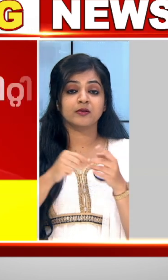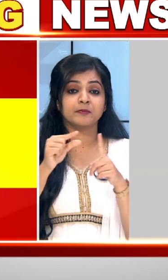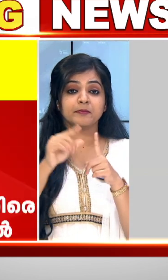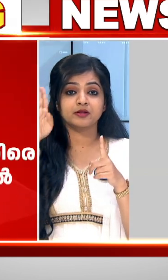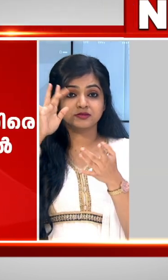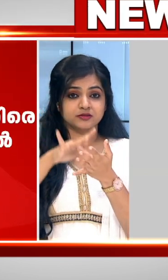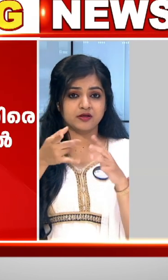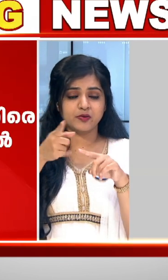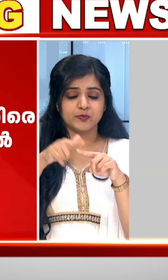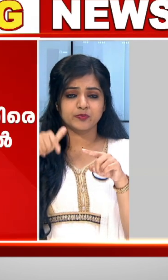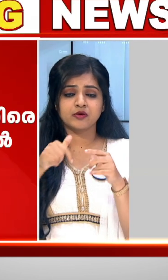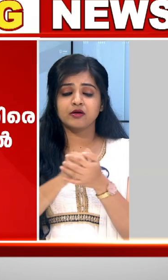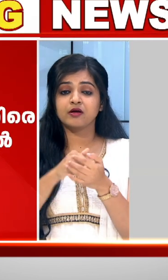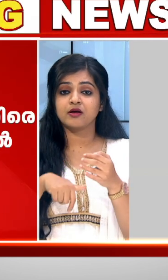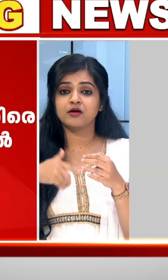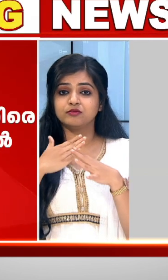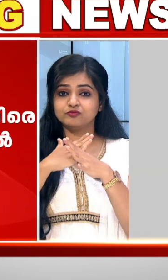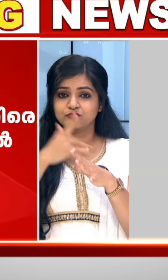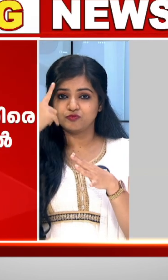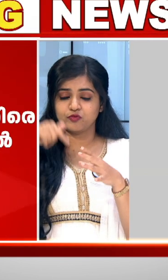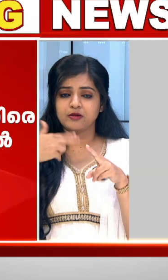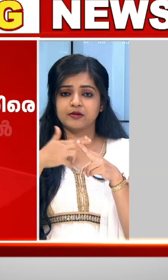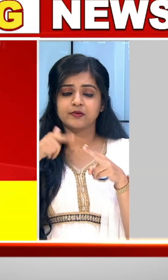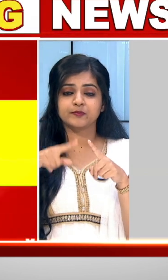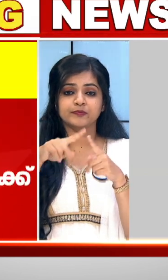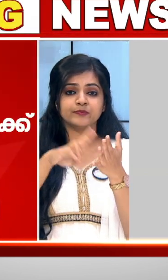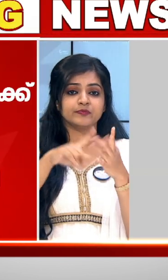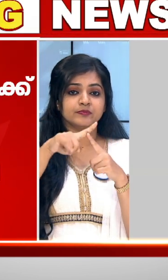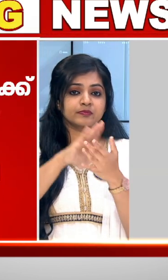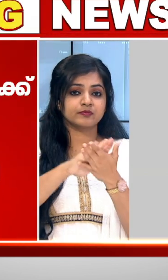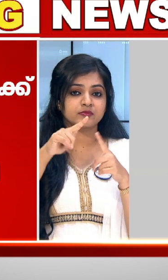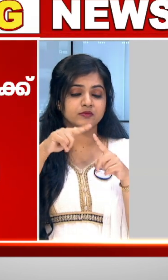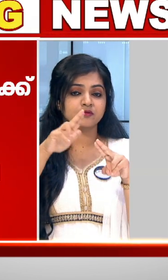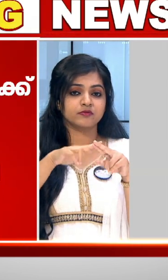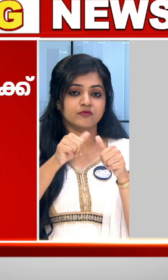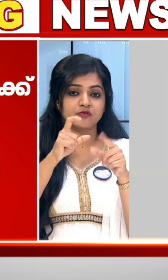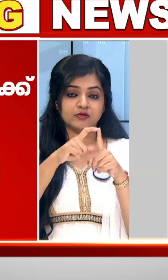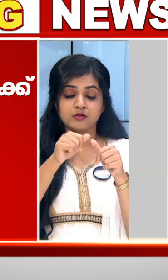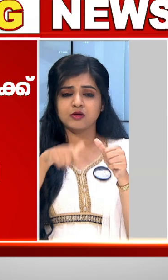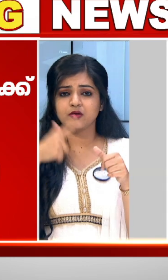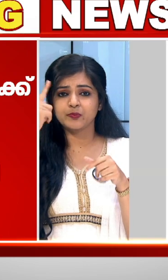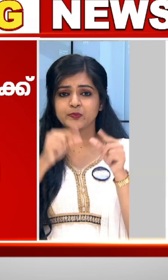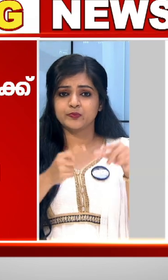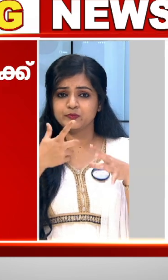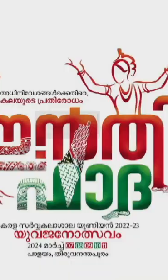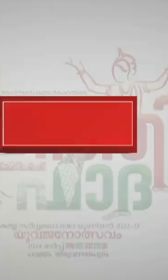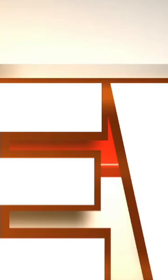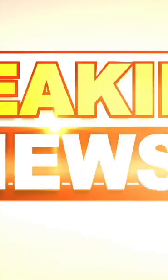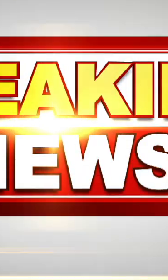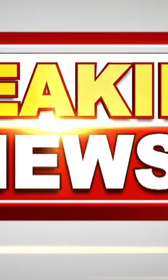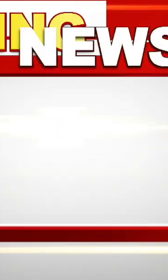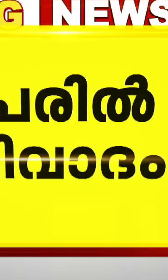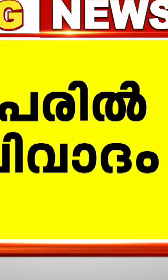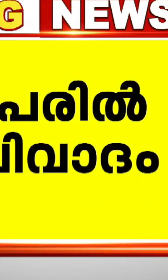അവരിടുന്ന പേരാണ് ഇന്തിഫാദ എന്നുള്ളത്. ഇത് മതപരമായും അതോടൊപ്പം തന്നെ വിഘടനവാദ സ്വഭാവവും ഉള്ളതാണ്. അതിനാൽ ഒരു